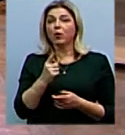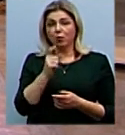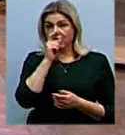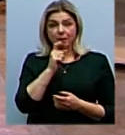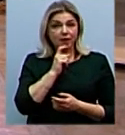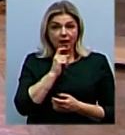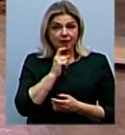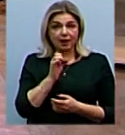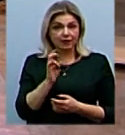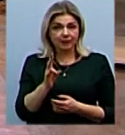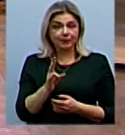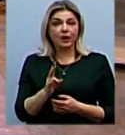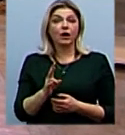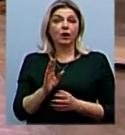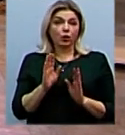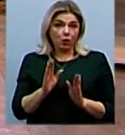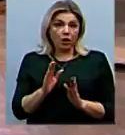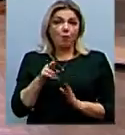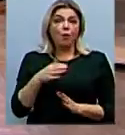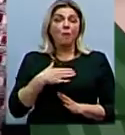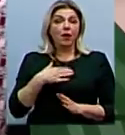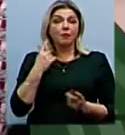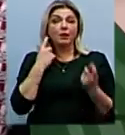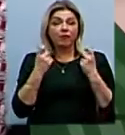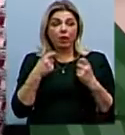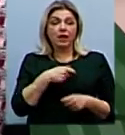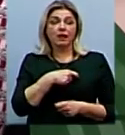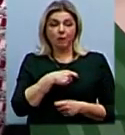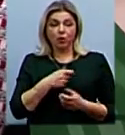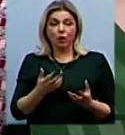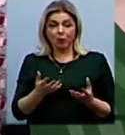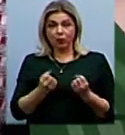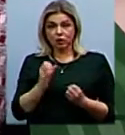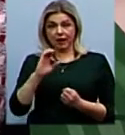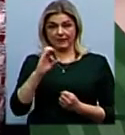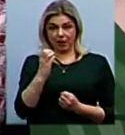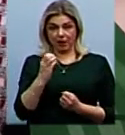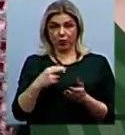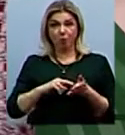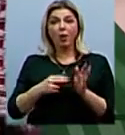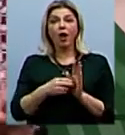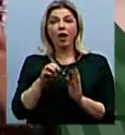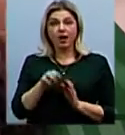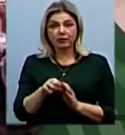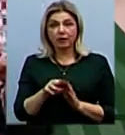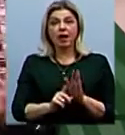непонятен. Только в среду, по моим данным, депутаты получили проект. Начали